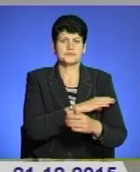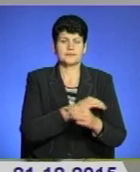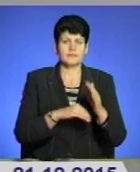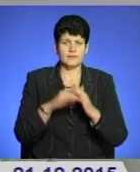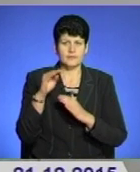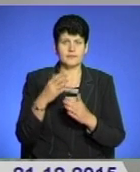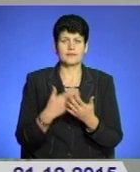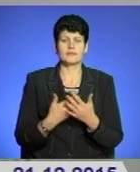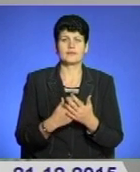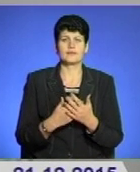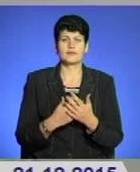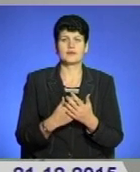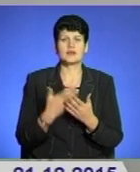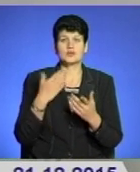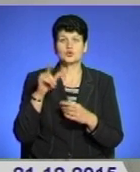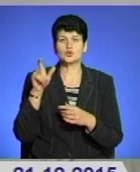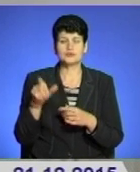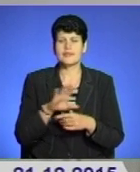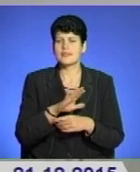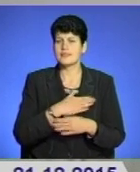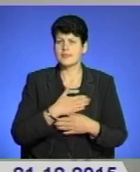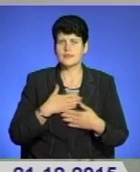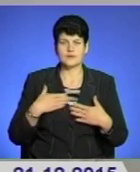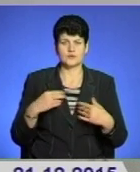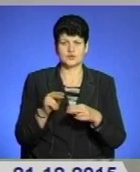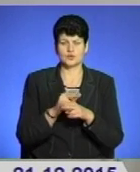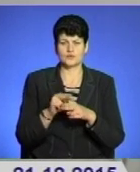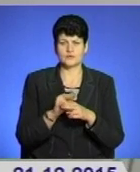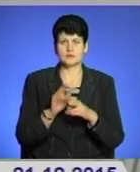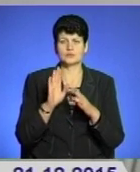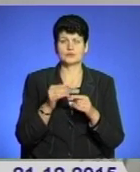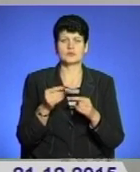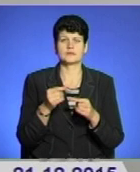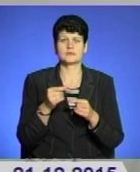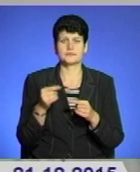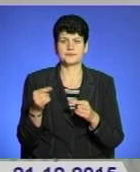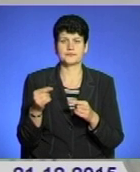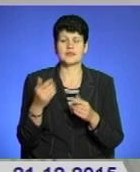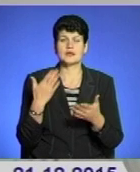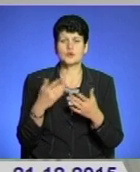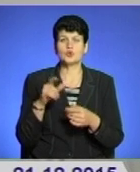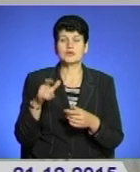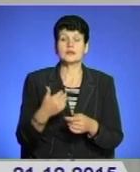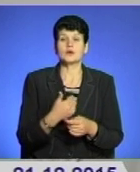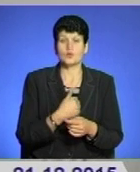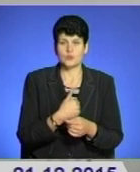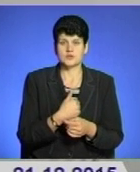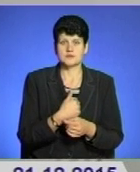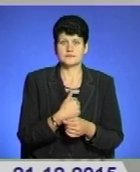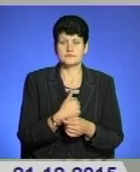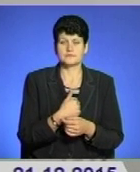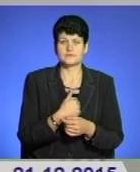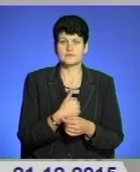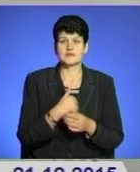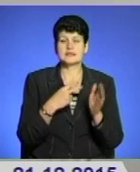хвороба, якщо людина не бажає лікуватись і буде від'ємною, якщо людина бажає,